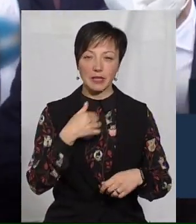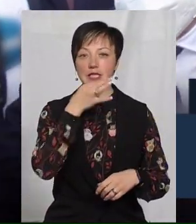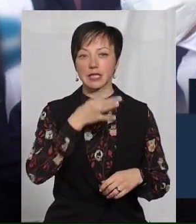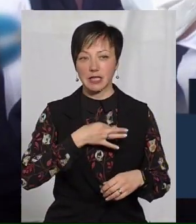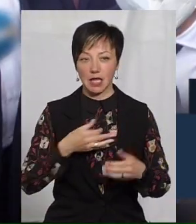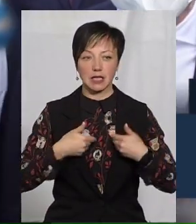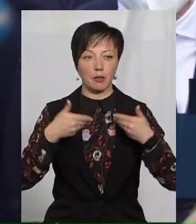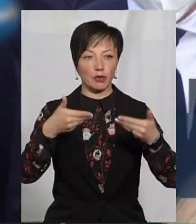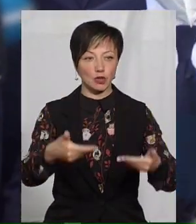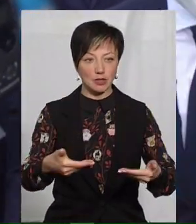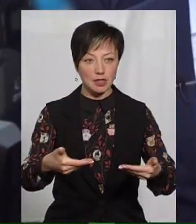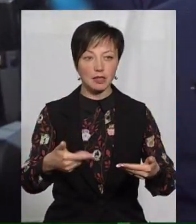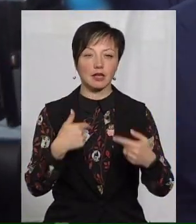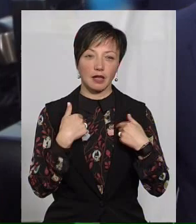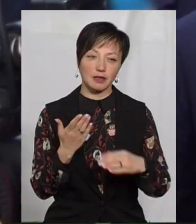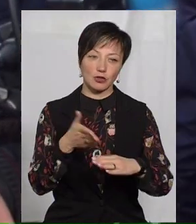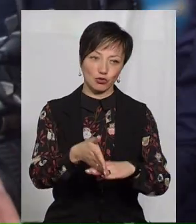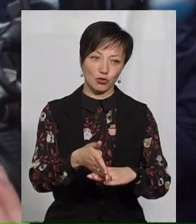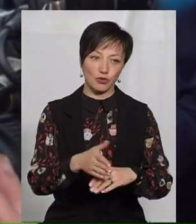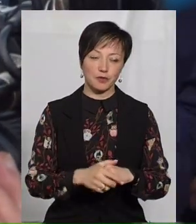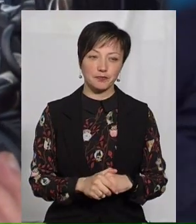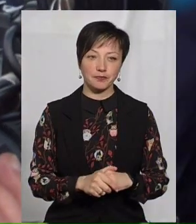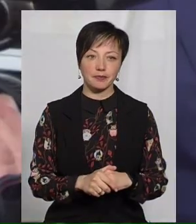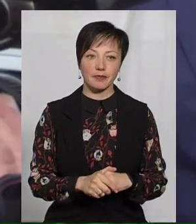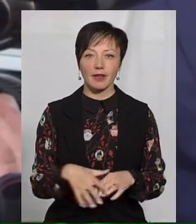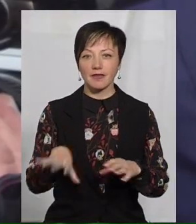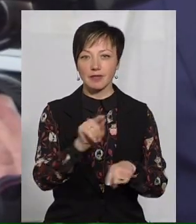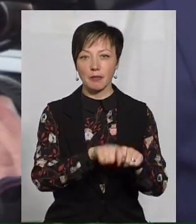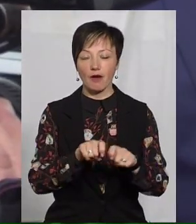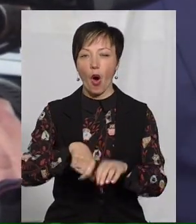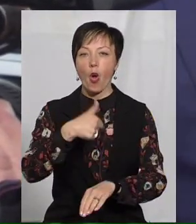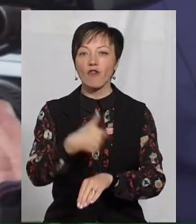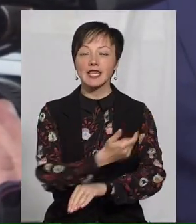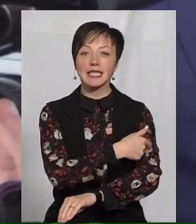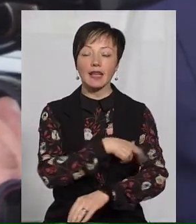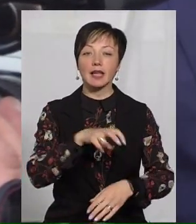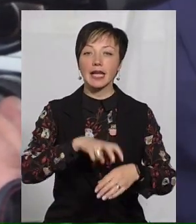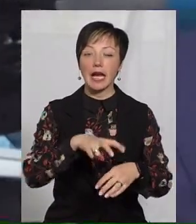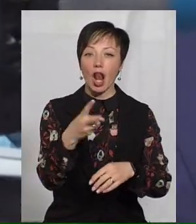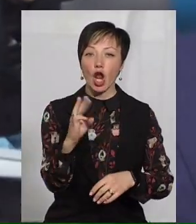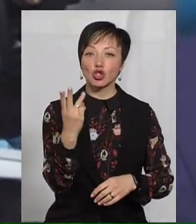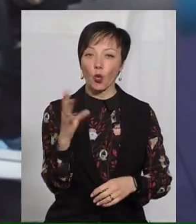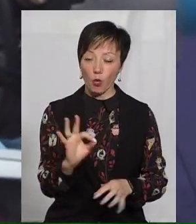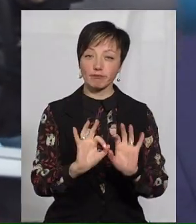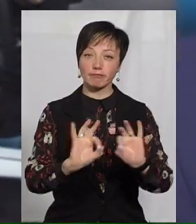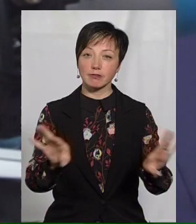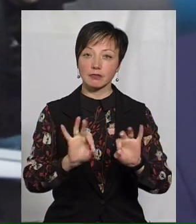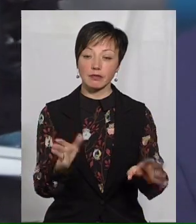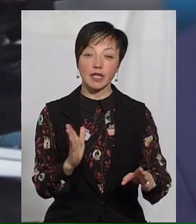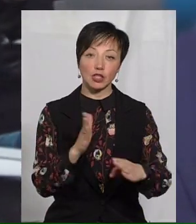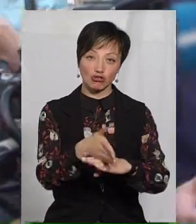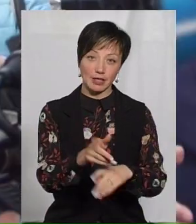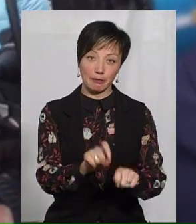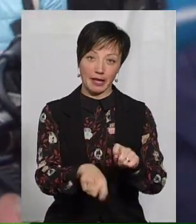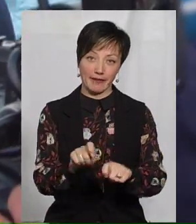сказали, запросили, я зайшов, все там перевірив. Головний санітарний лікар Віктор Ляшко сьогодні пояснює, зайшли з